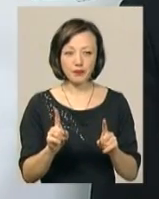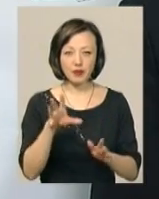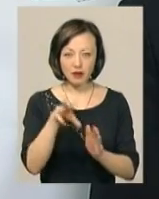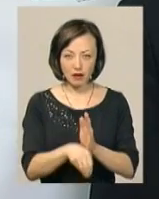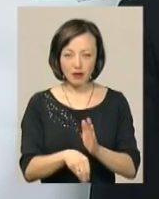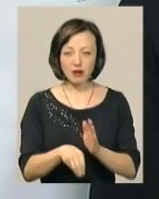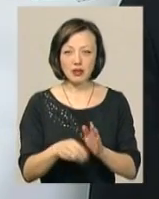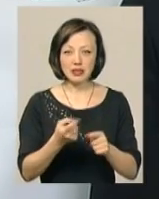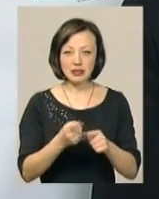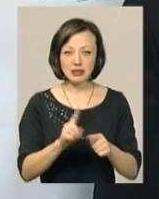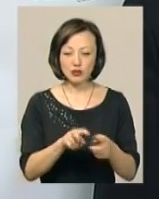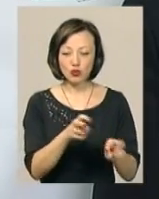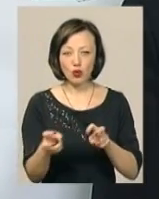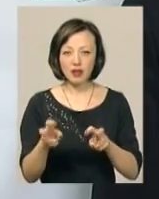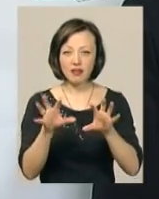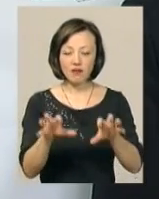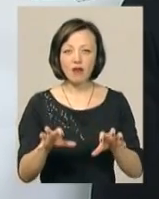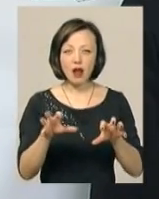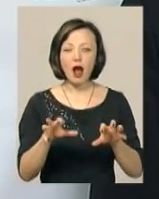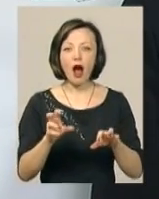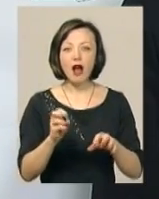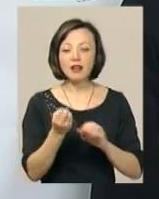трупи. Але в 2012 році, згідно рішення